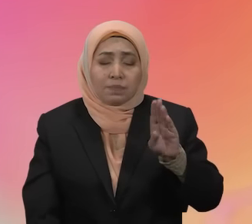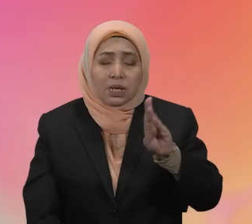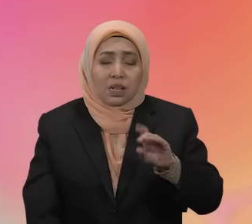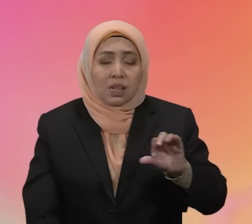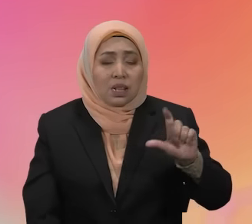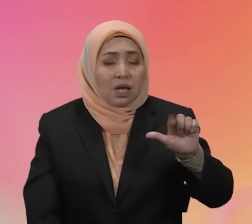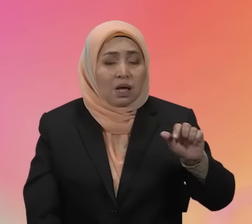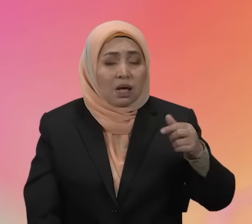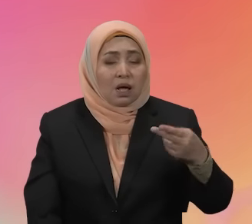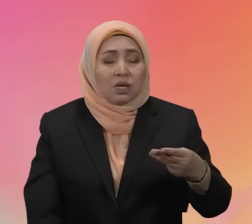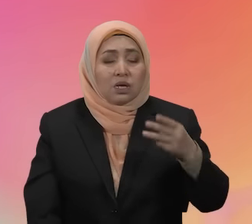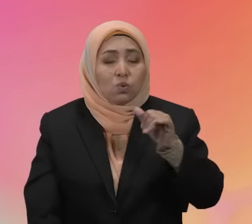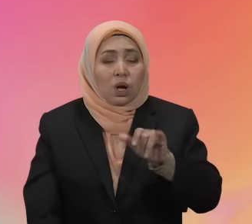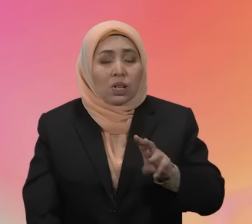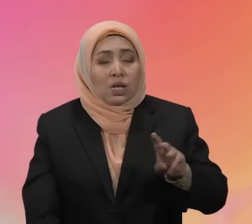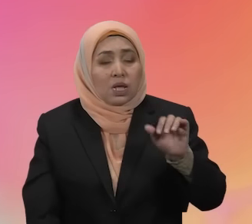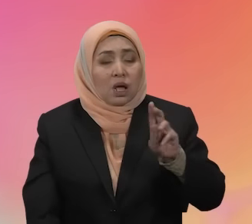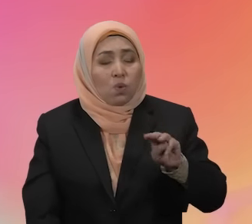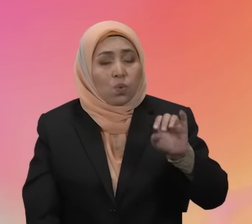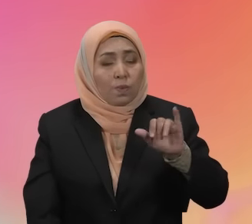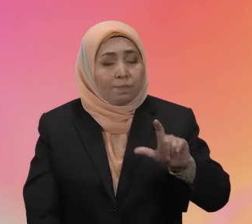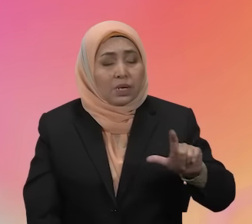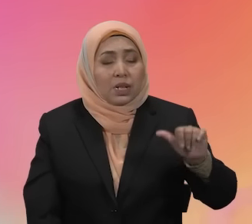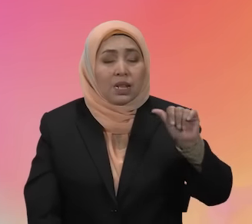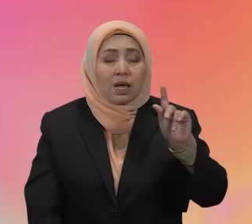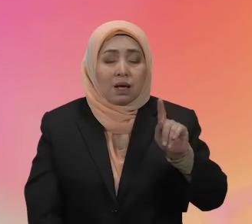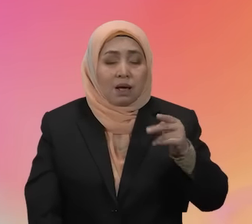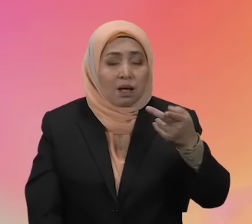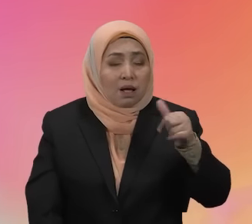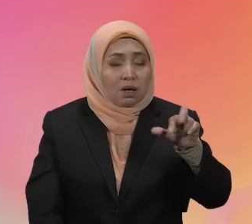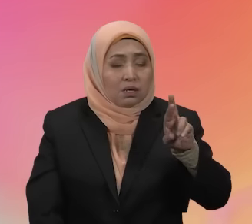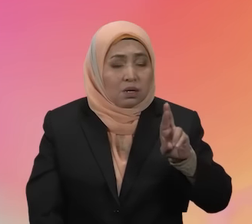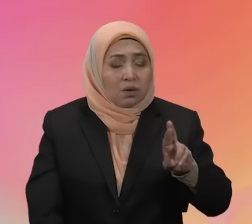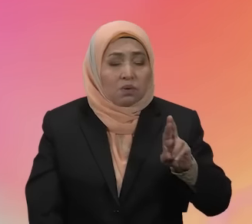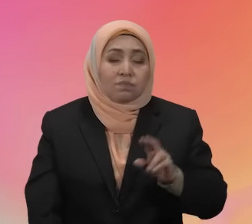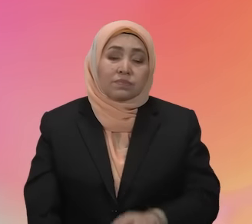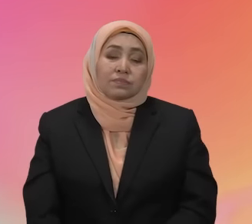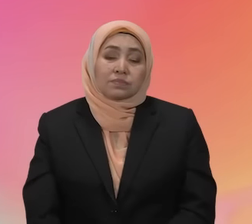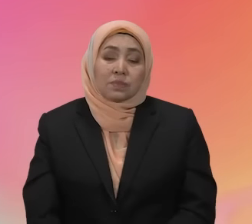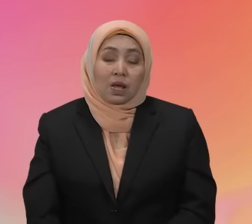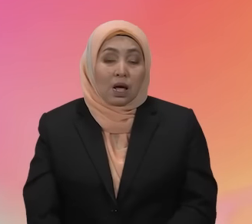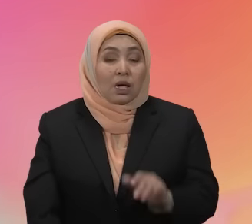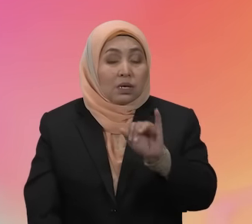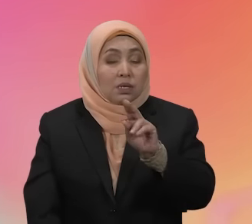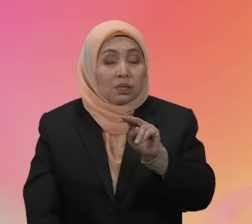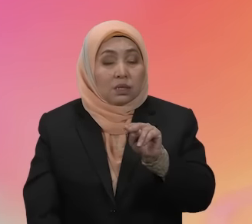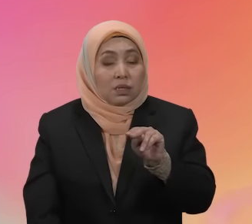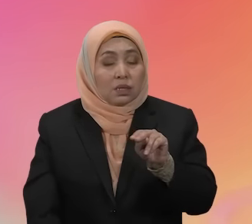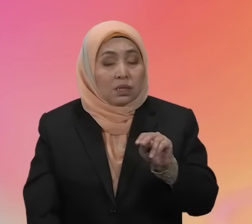آمن بالله واليوم الآخر. Silakan.